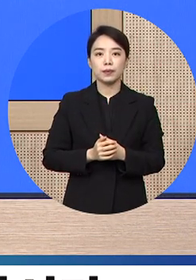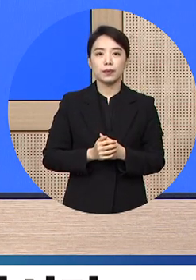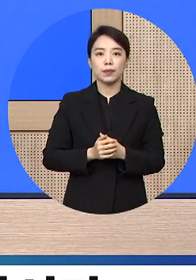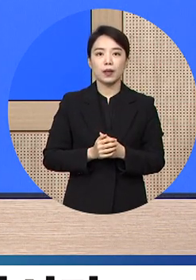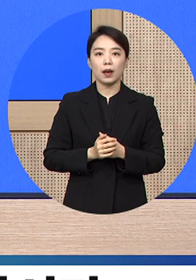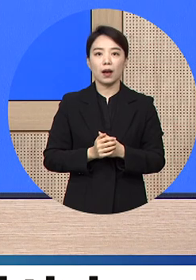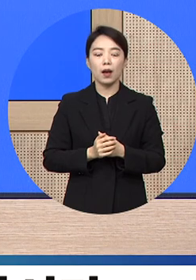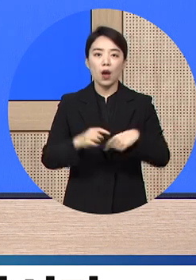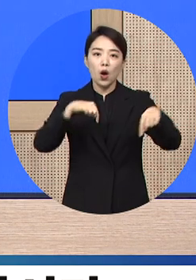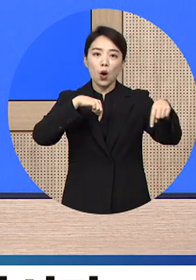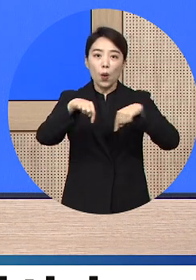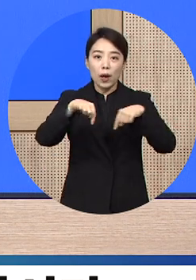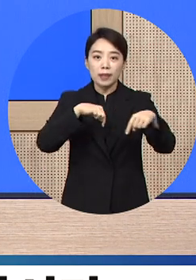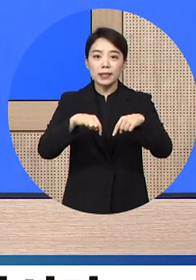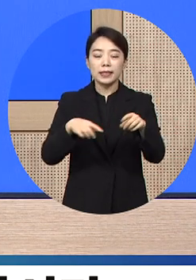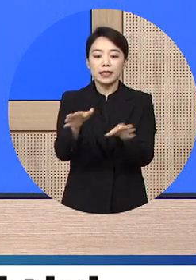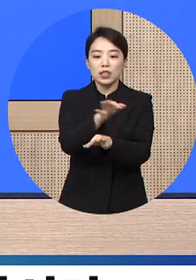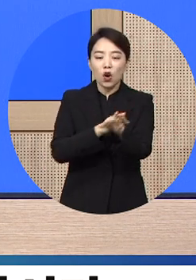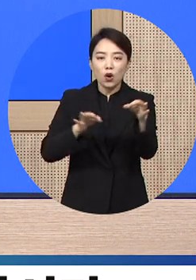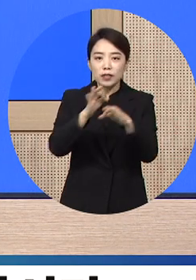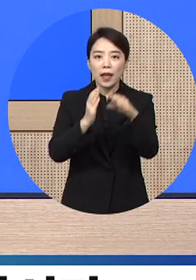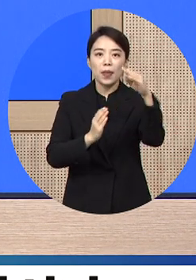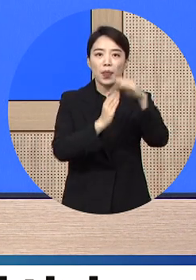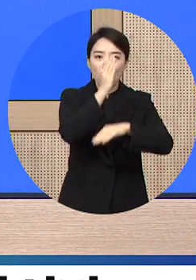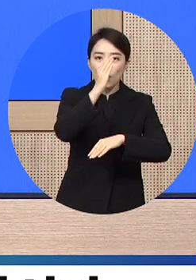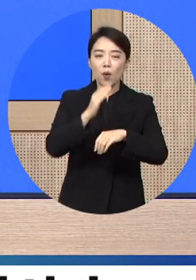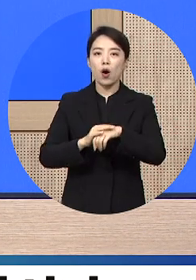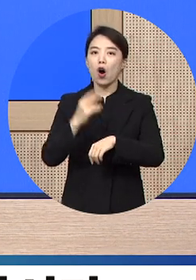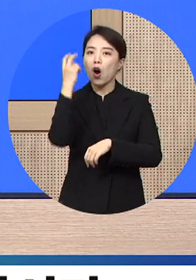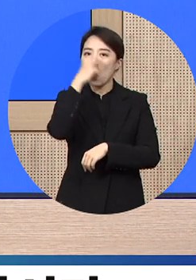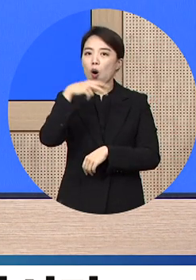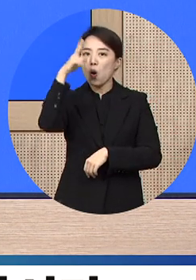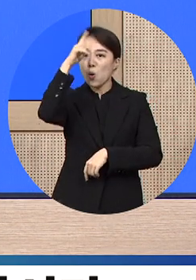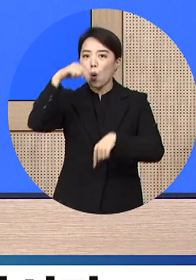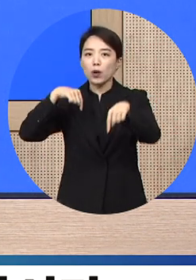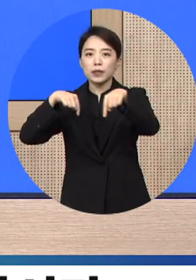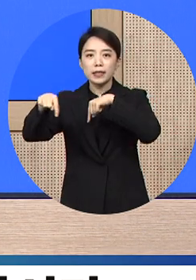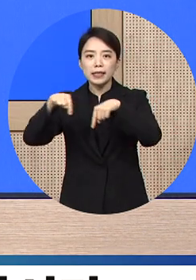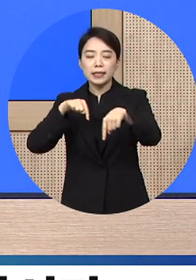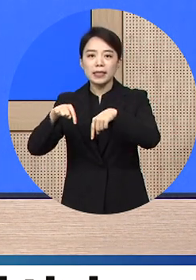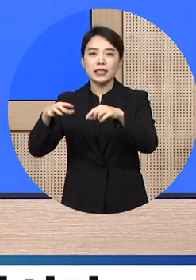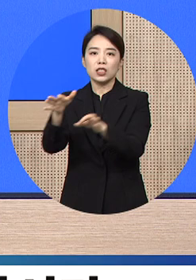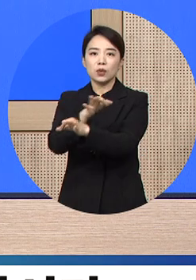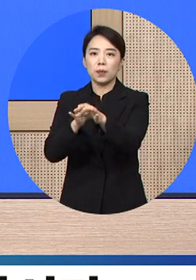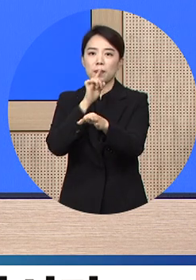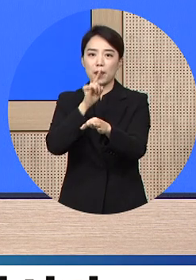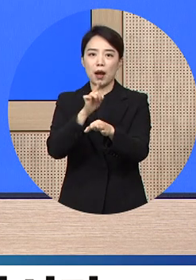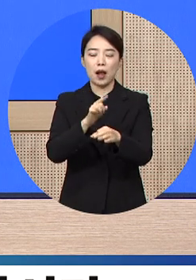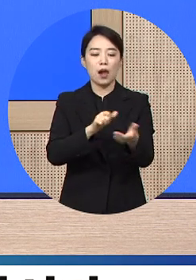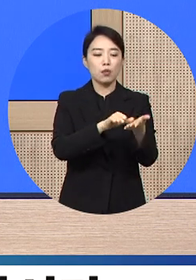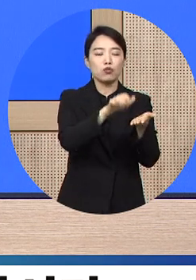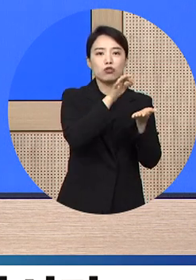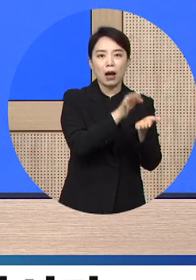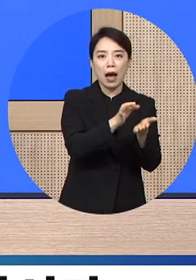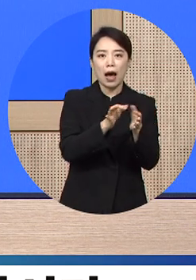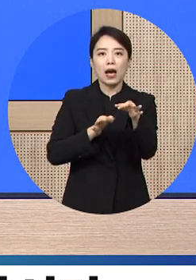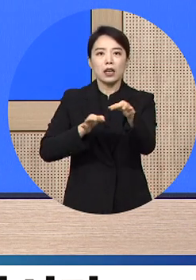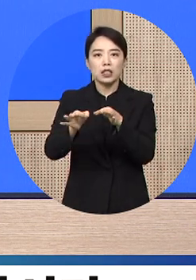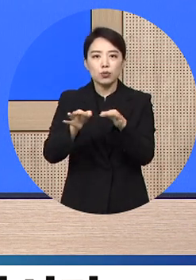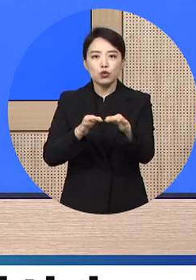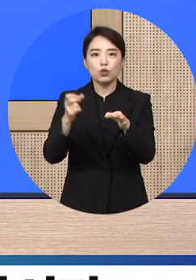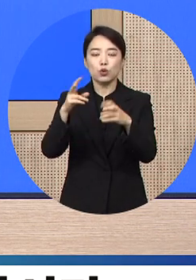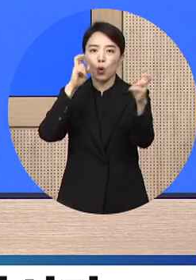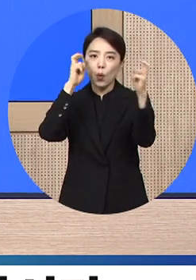관치 경제를 넘어 권치 경제라는 말까지 나오고 있습니다. 물과 금융,